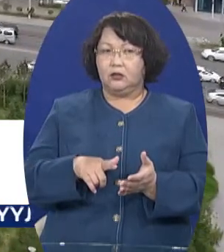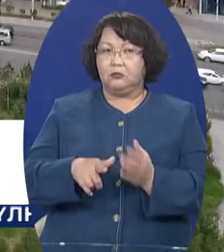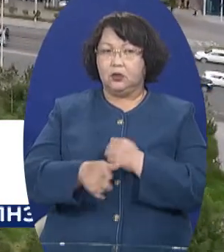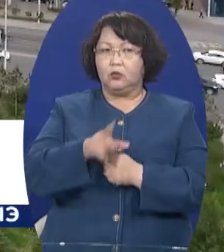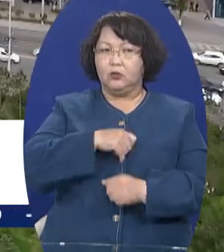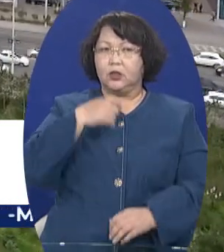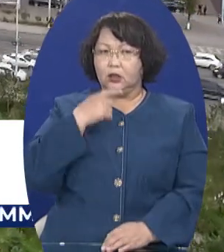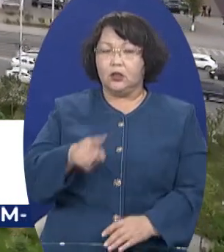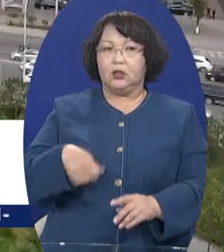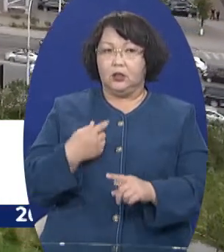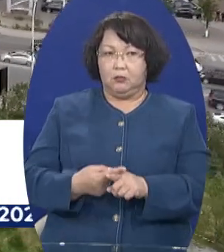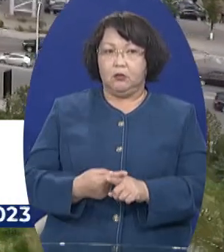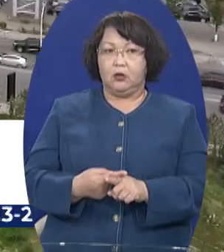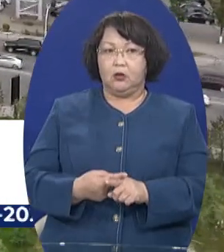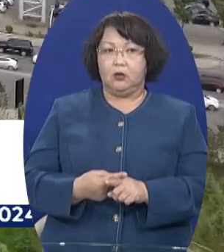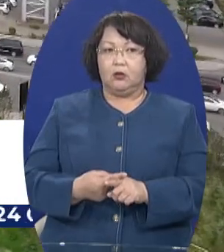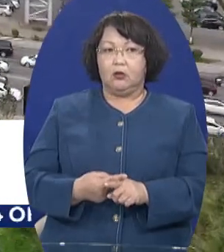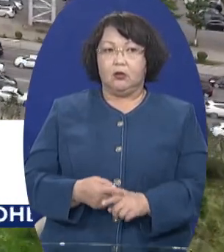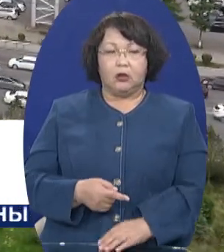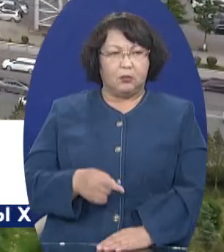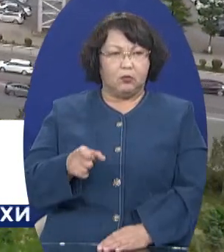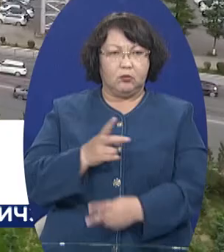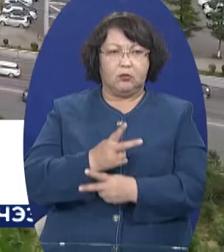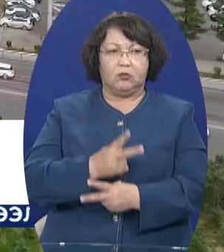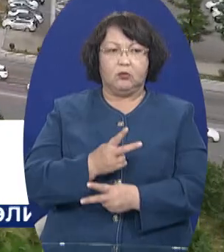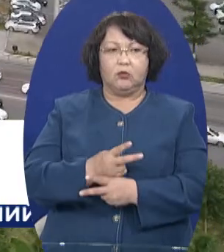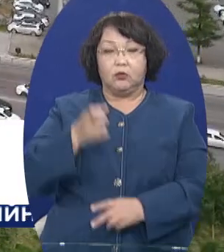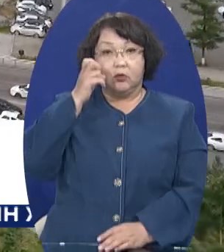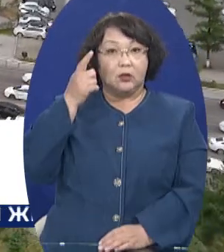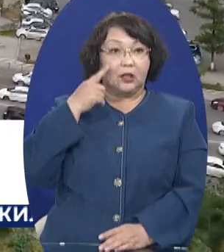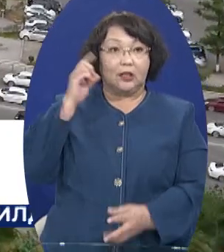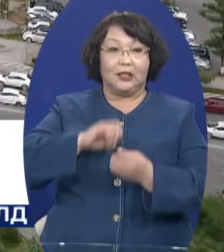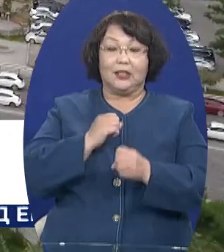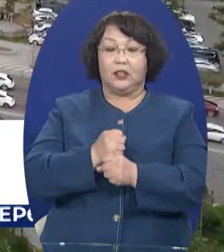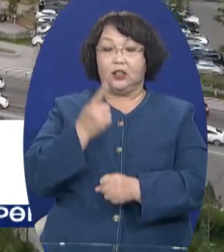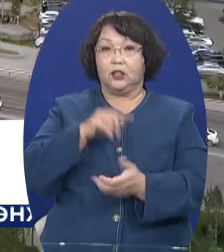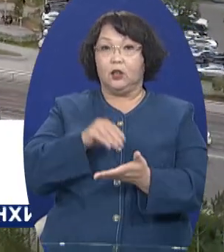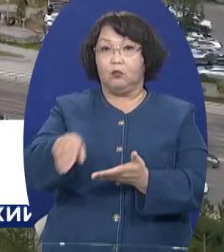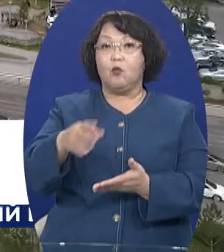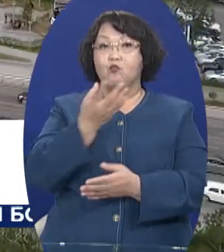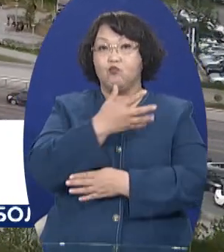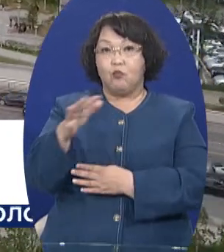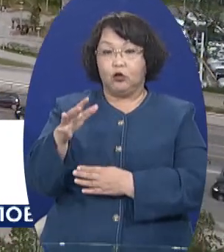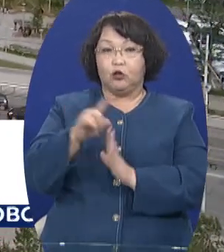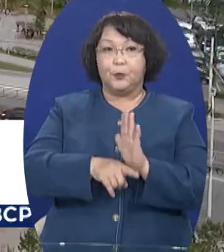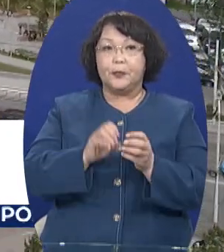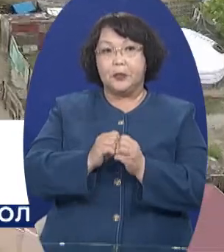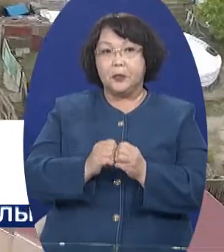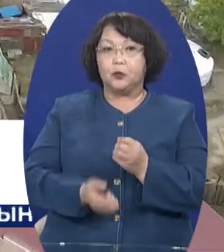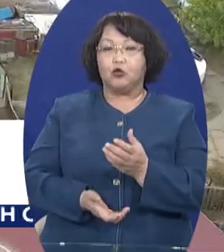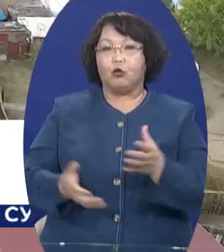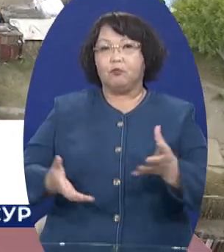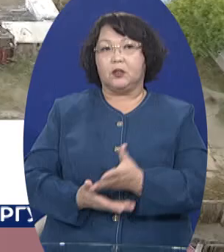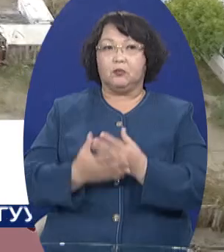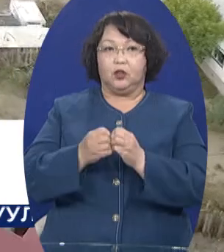хэлж байгаа. За үүн дээр нэмээд бас ойн тухай хуулийг хилцэх болсон. Одоо ерөнхийлөгчийн саналчилсан тэрбум мод хөтөлбөрийг хэрэгжүүлэхэд томоохон төлөв зөвлөнө гэдэг ийм зүйлийг бас